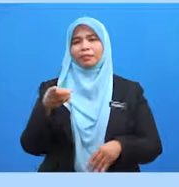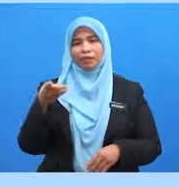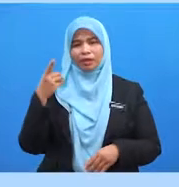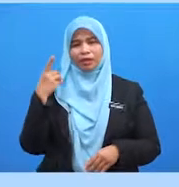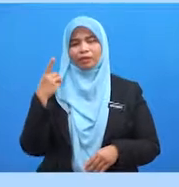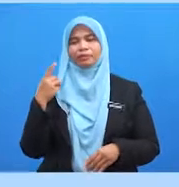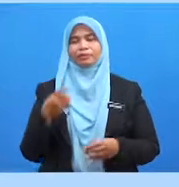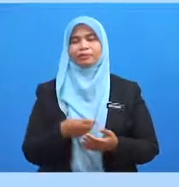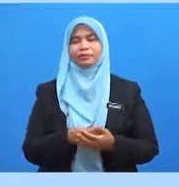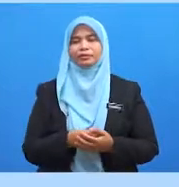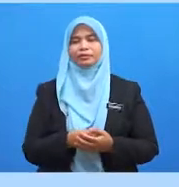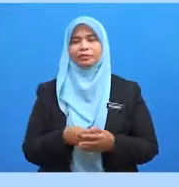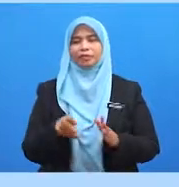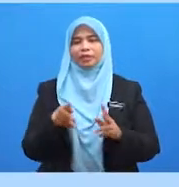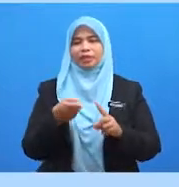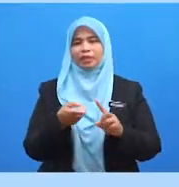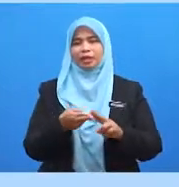kongsi.